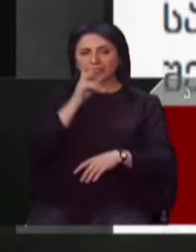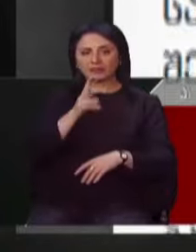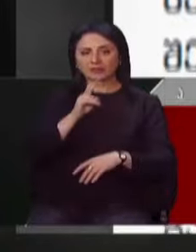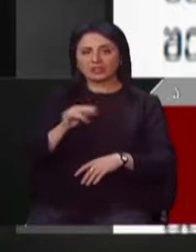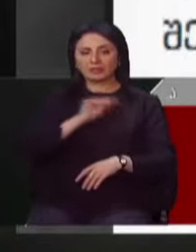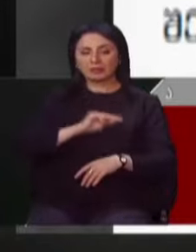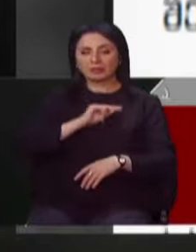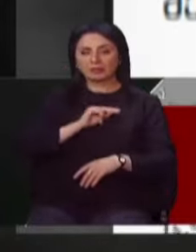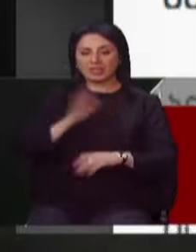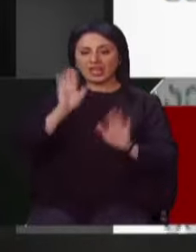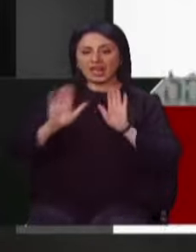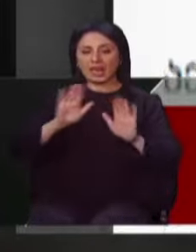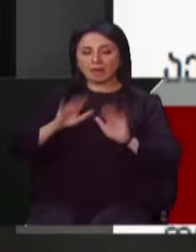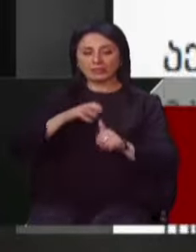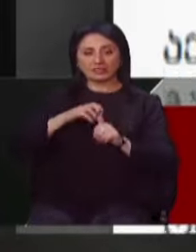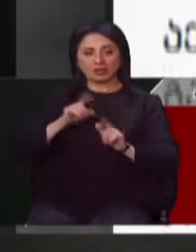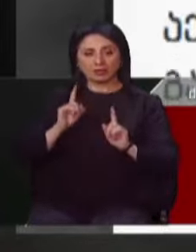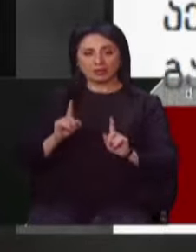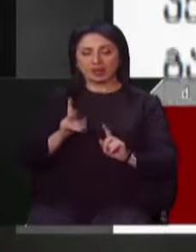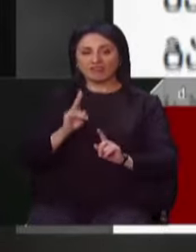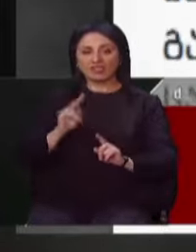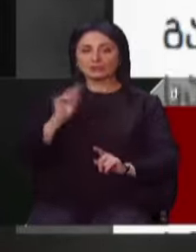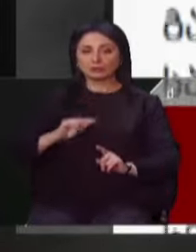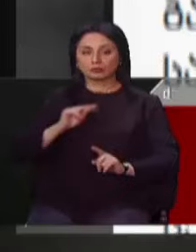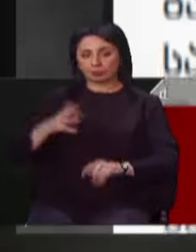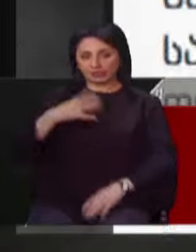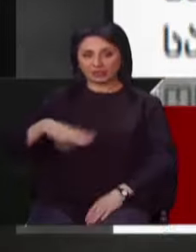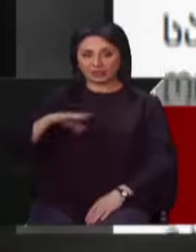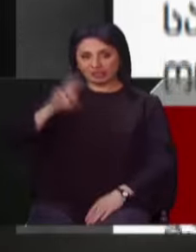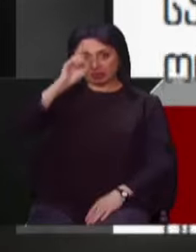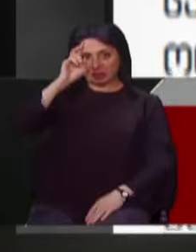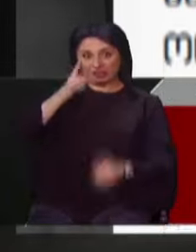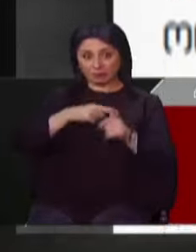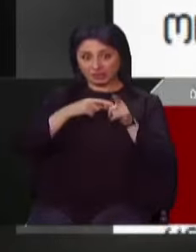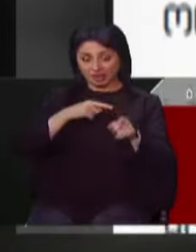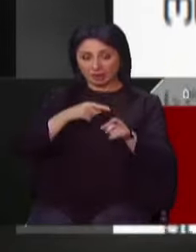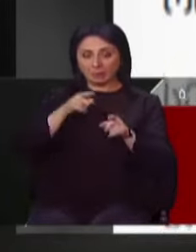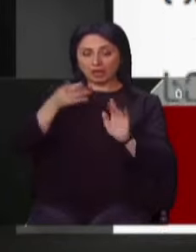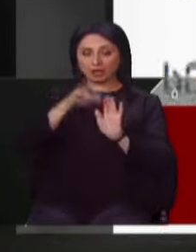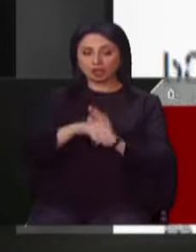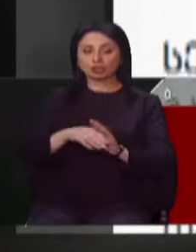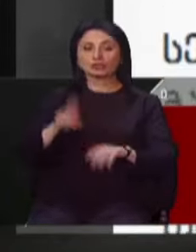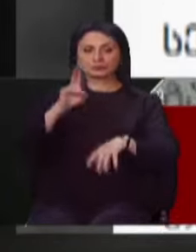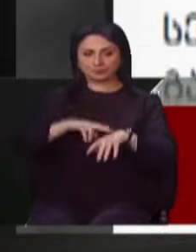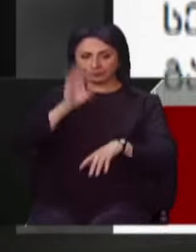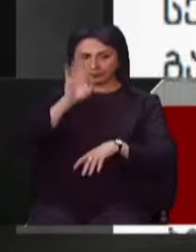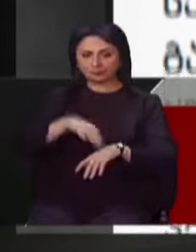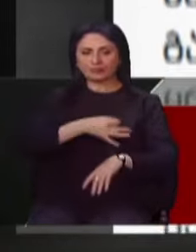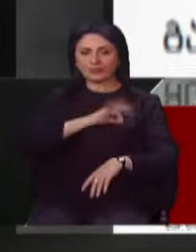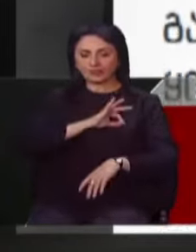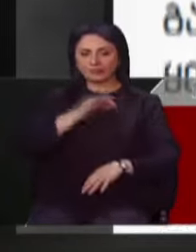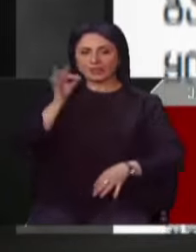რომელიც მსახურობს ხელმძღვანელ თანამდებობაზე, რომელიც მუშაობს საქართველოს მთავრობის სახელით, მათ შორის სამართალდამცავი,